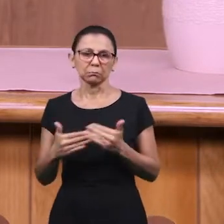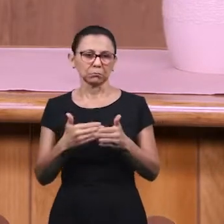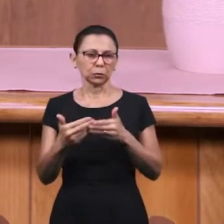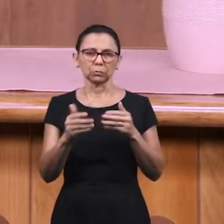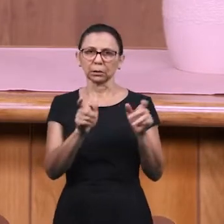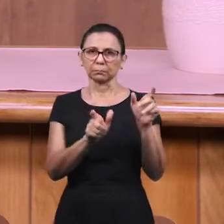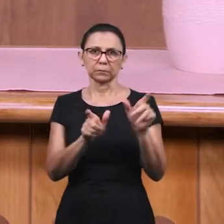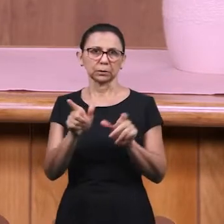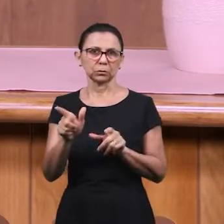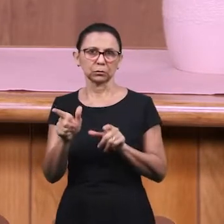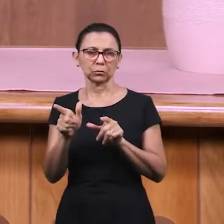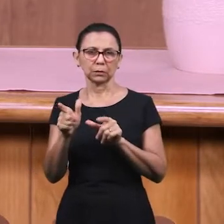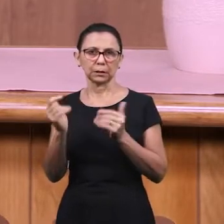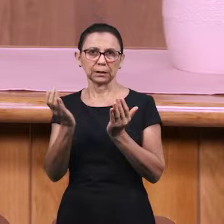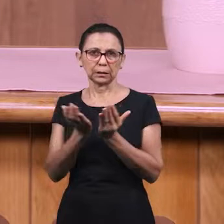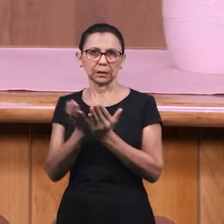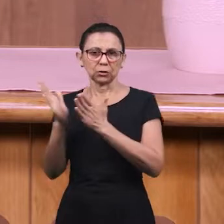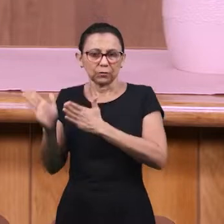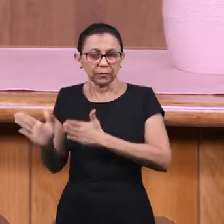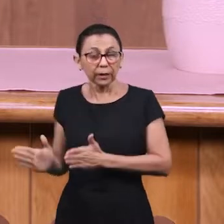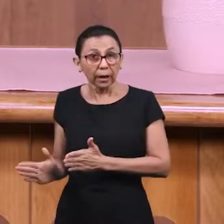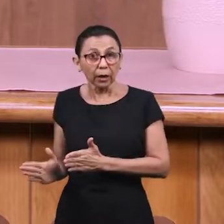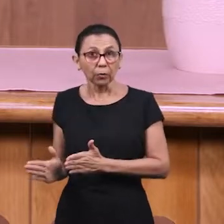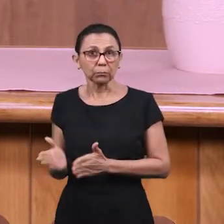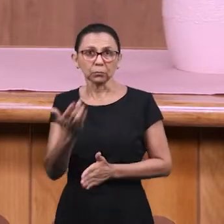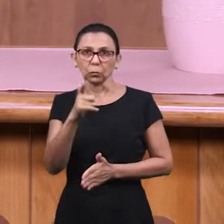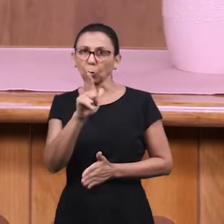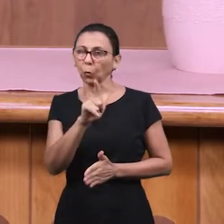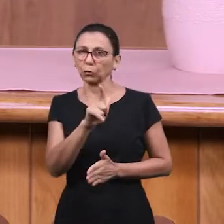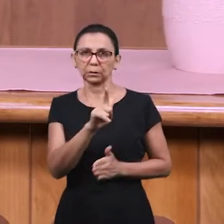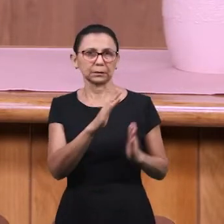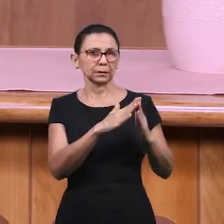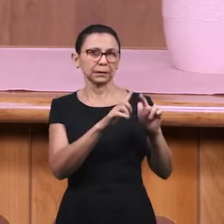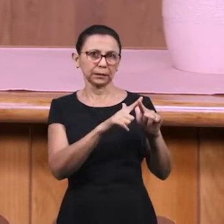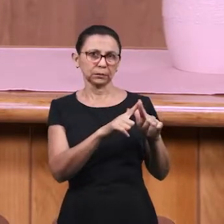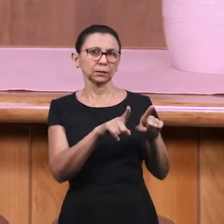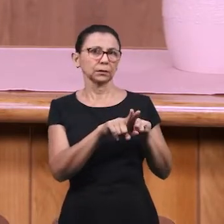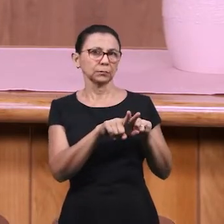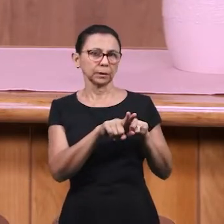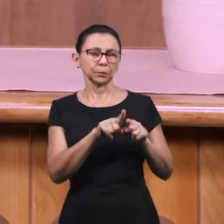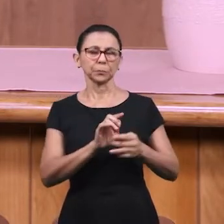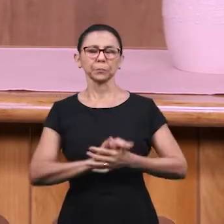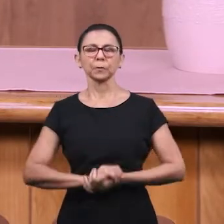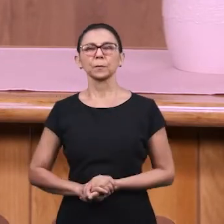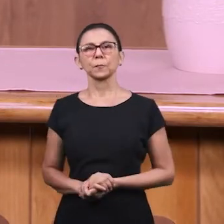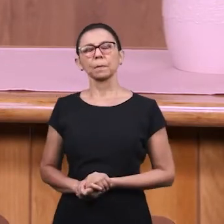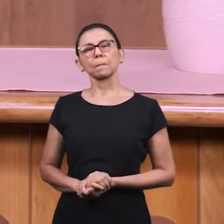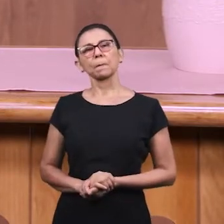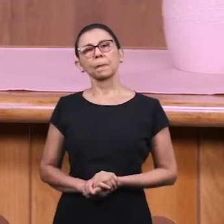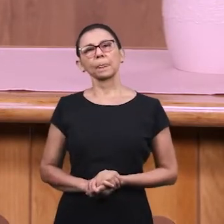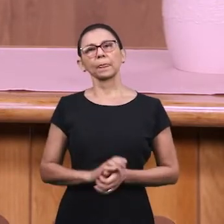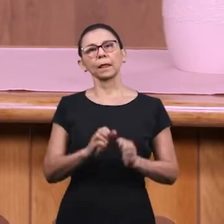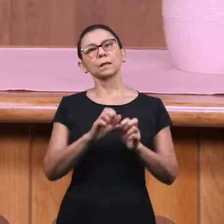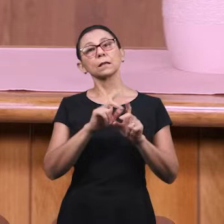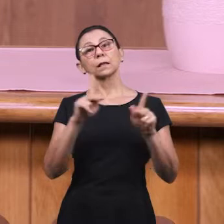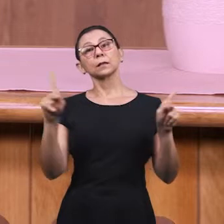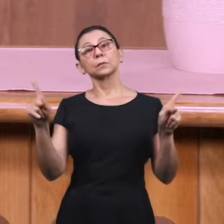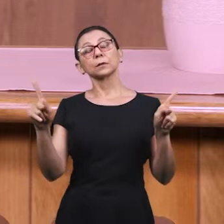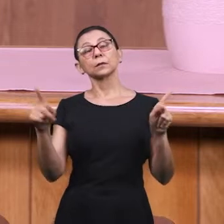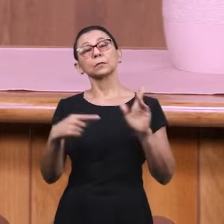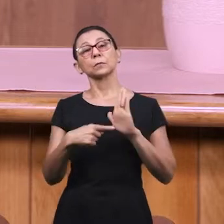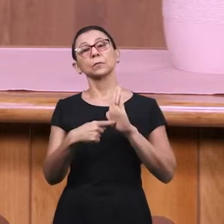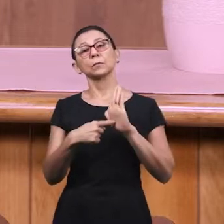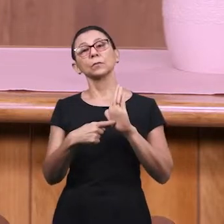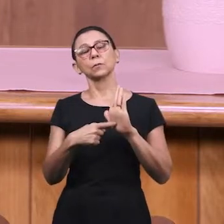мы говорим, что мы имеем переживание с Духом Святым, и любой может иметь это переживание. Но мы хотим сказать, что есть две вещи в книге